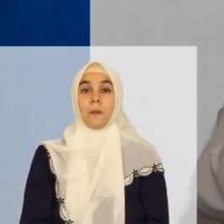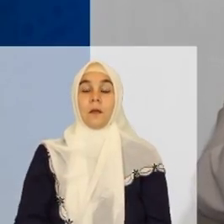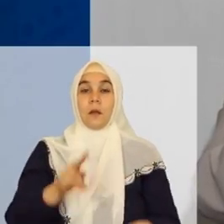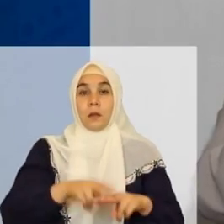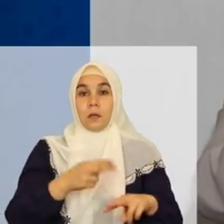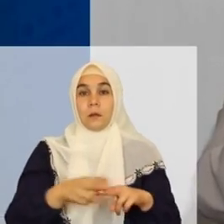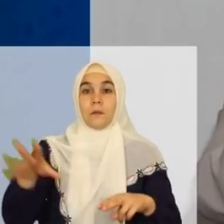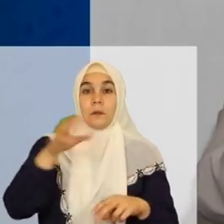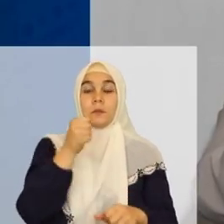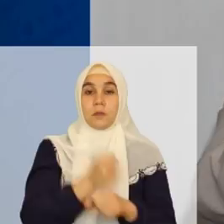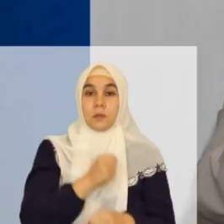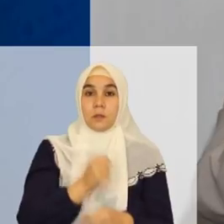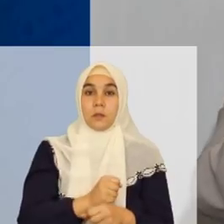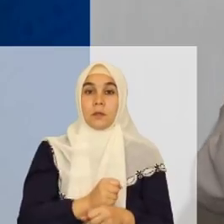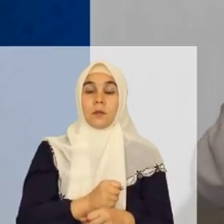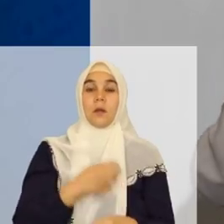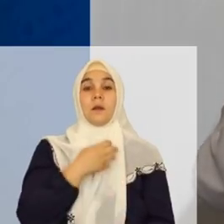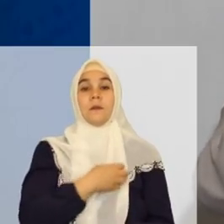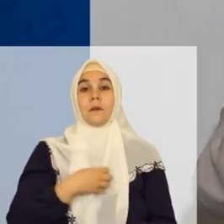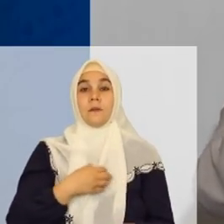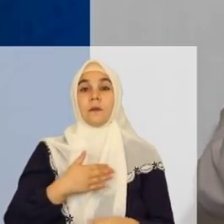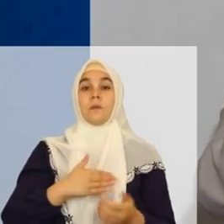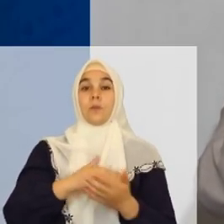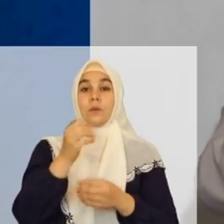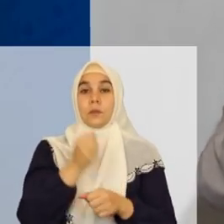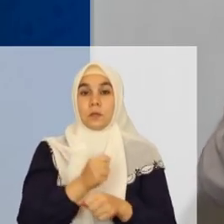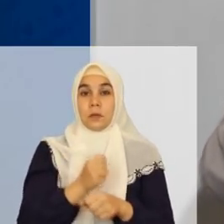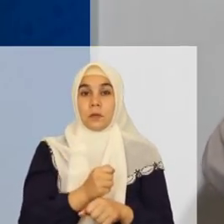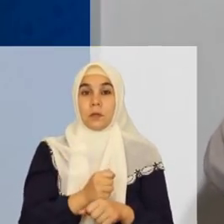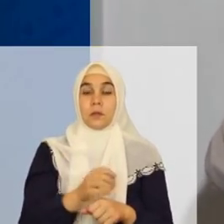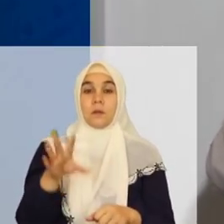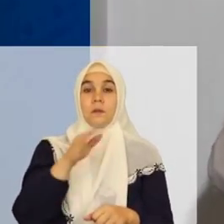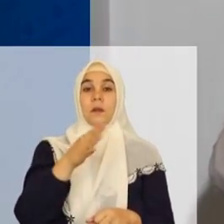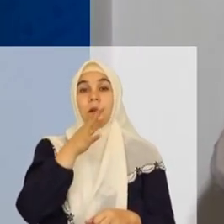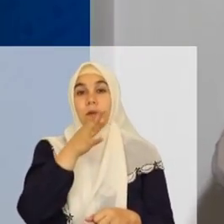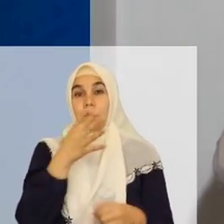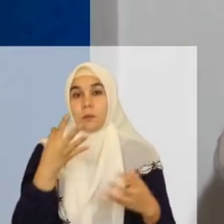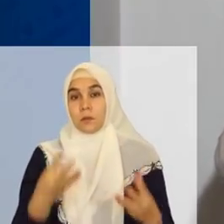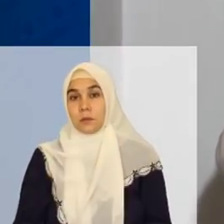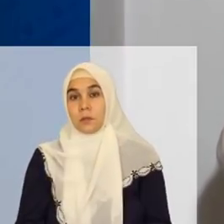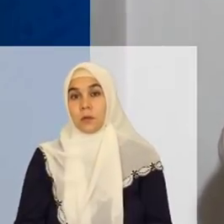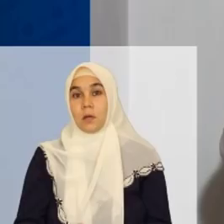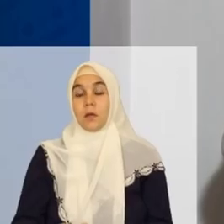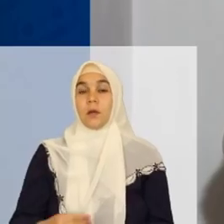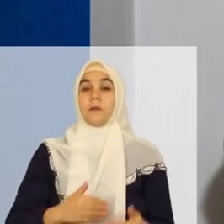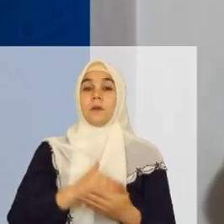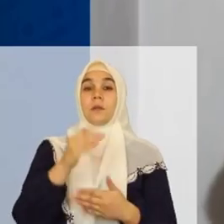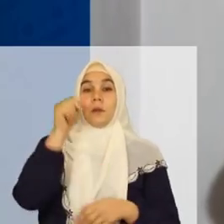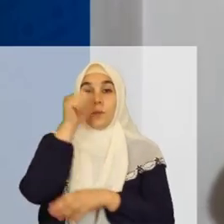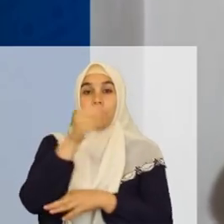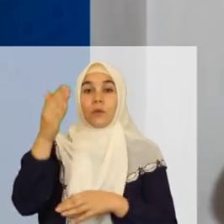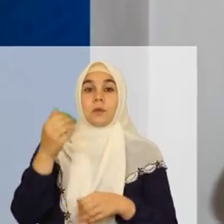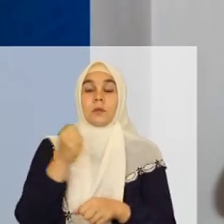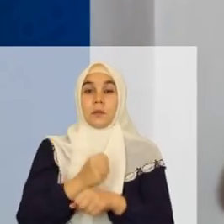Mana bu narsani qilgandan keyin eng muqaddas joyda, eng muqaddas vaqtda, eng muqaddas